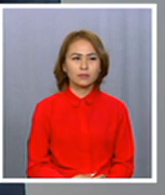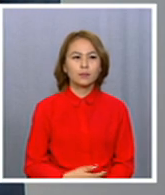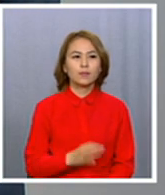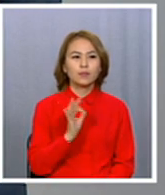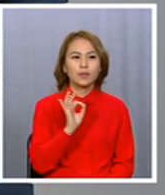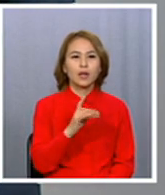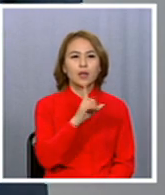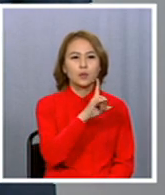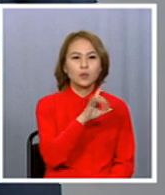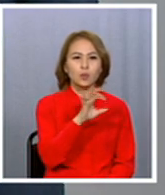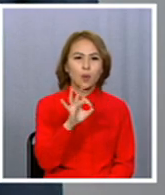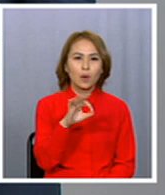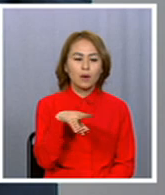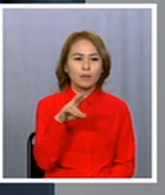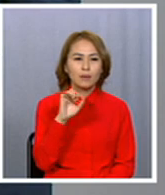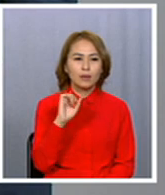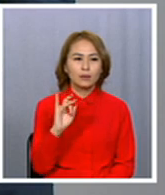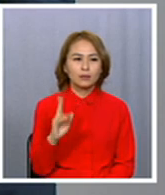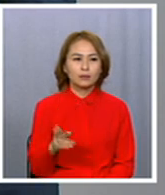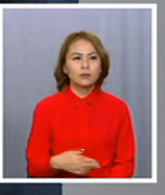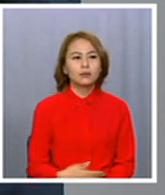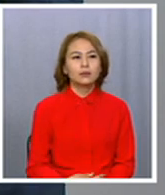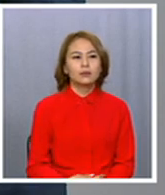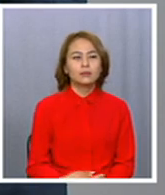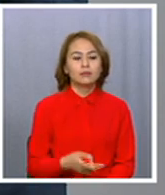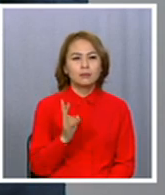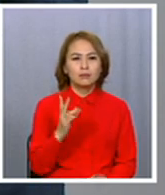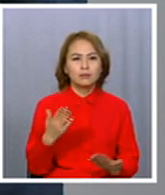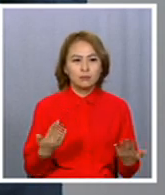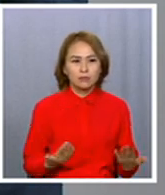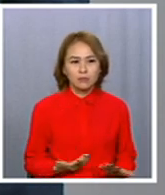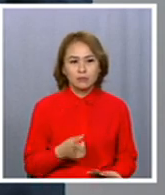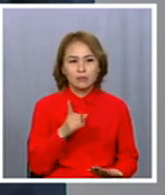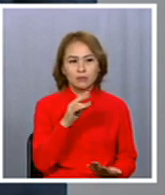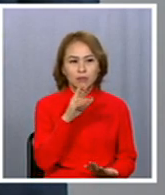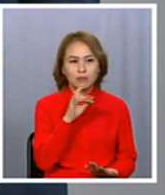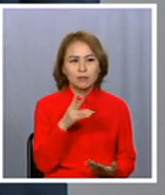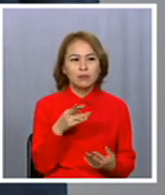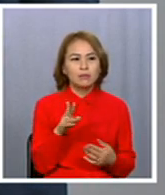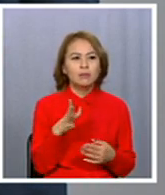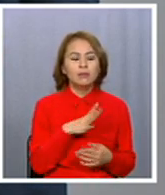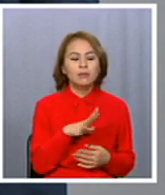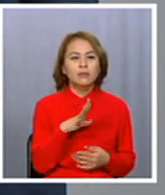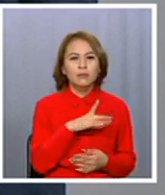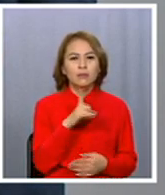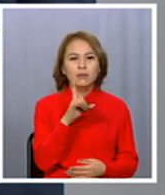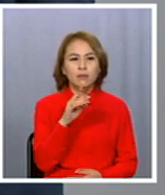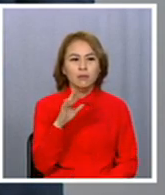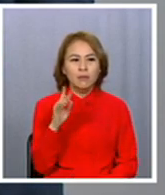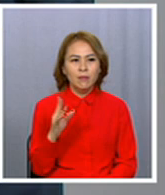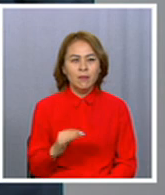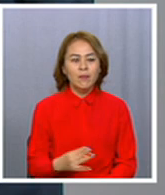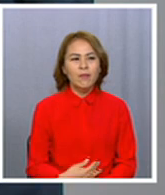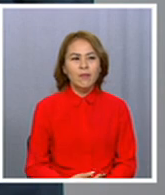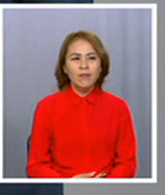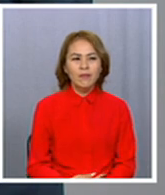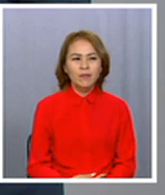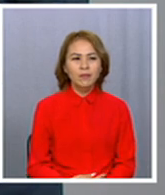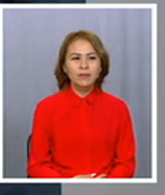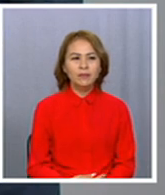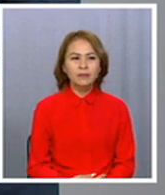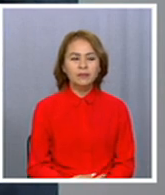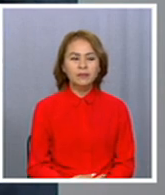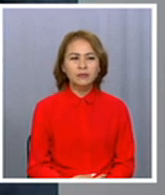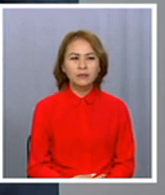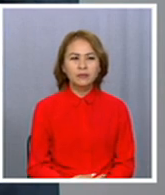Правильно, это зоопарк. Кто живет в зоопарке? Для чего нужны зоопарки?